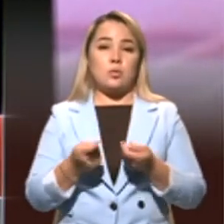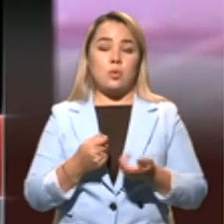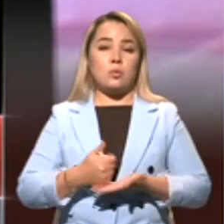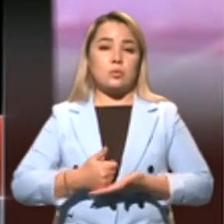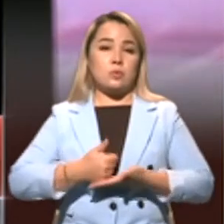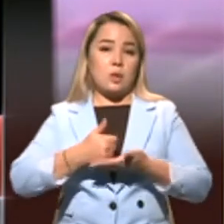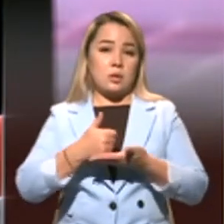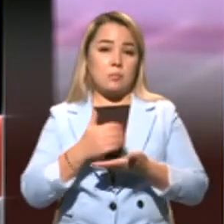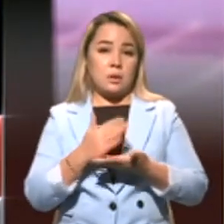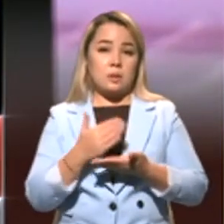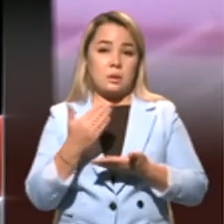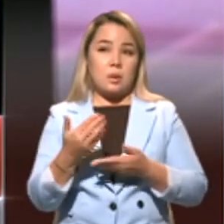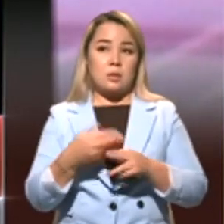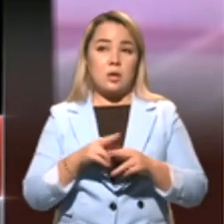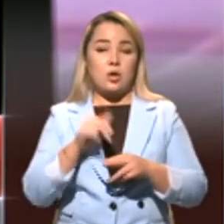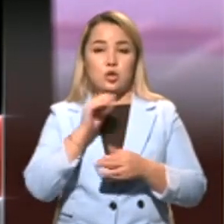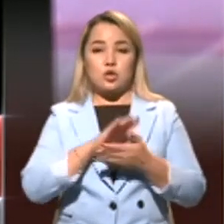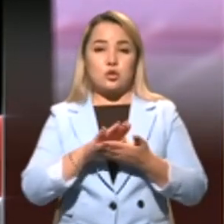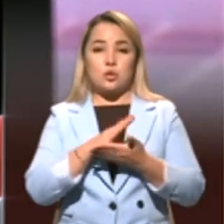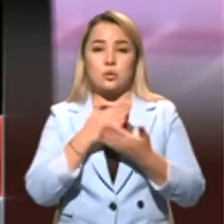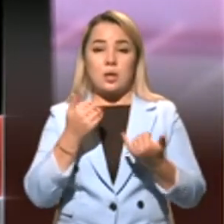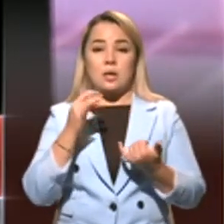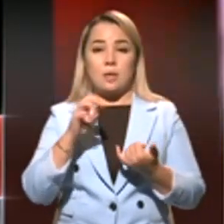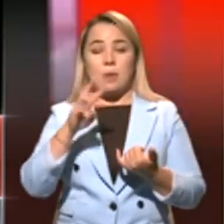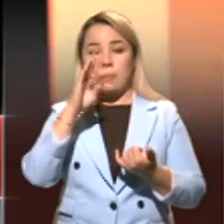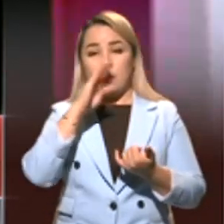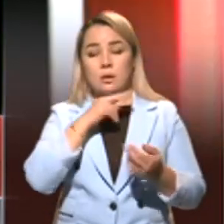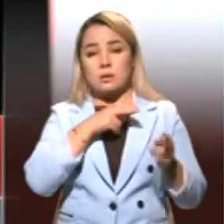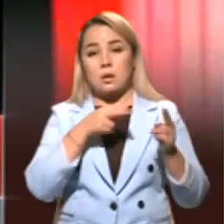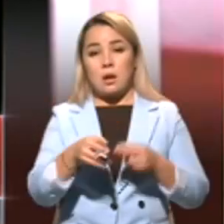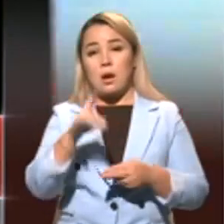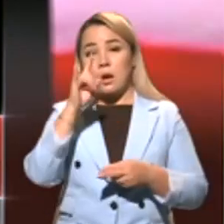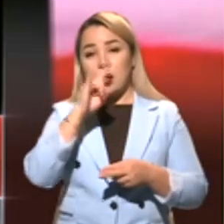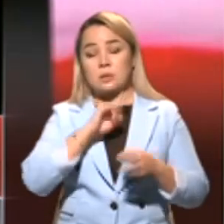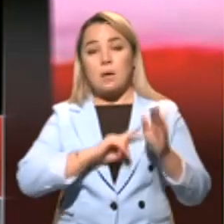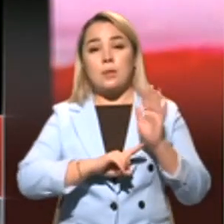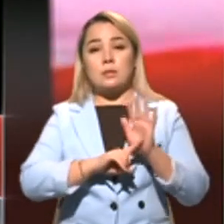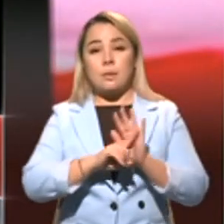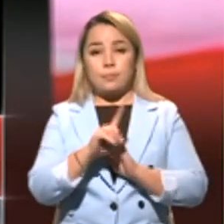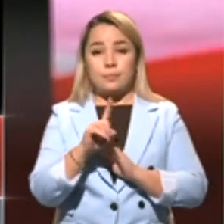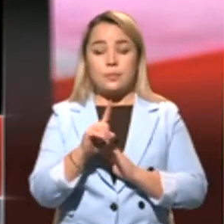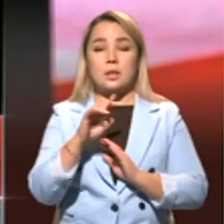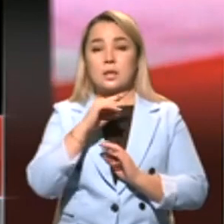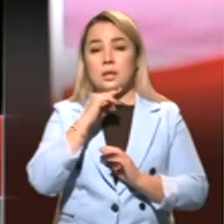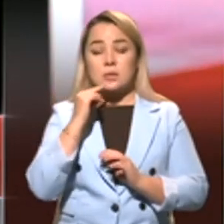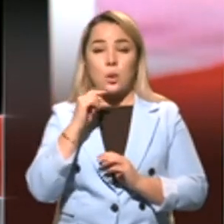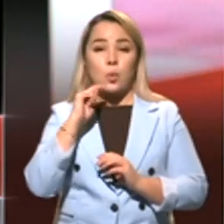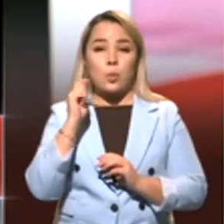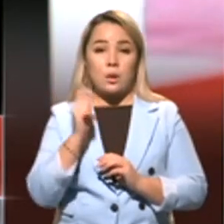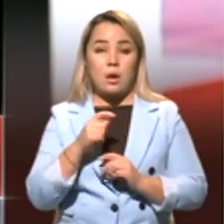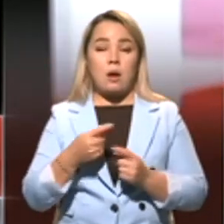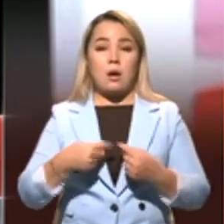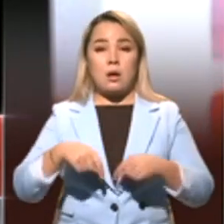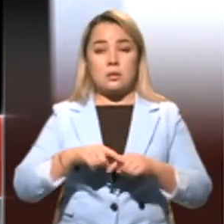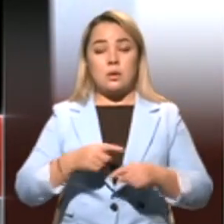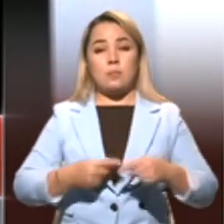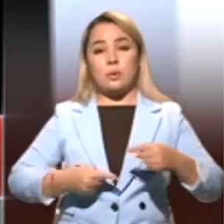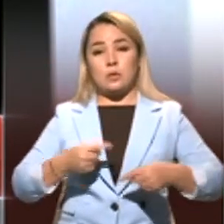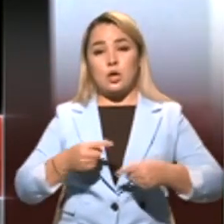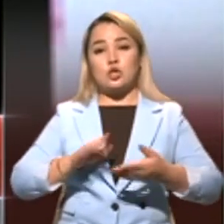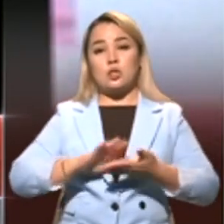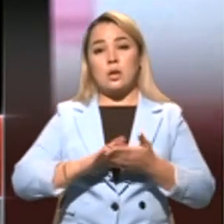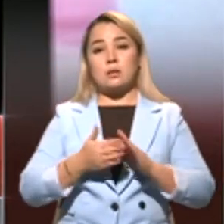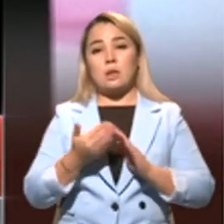жоғары. Жасыратыны жоқ, Рим папасы Қазақстанға келеді деген кезден бастап, Ресей мен Украина арасындағы шиеленісті